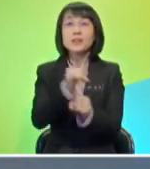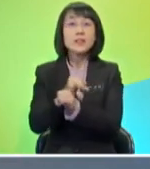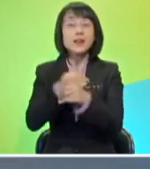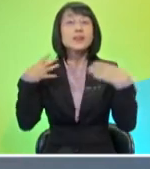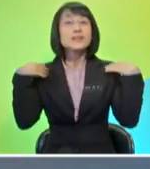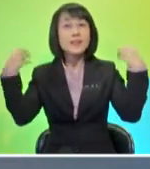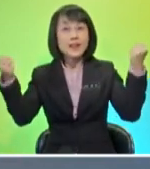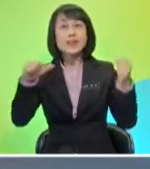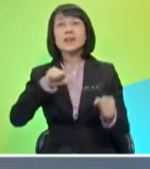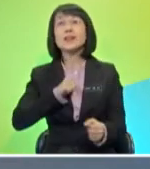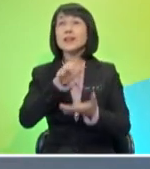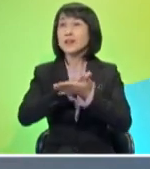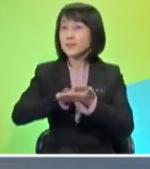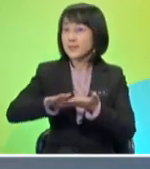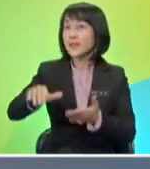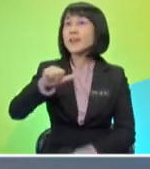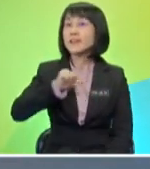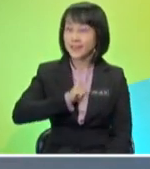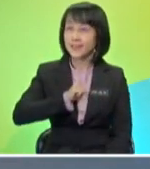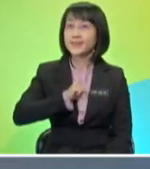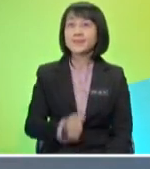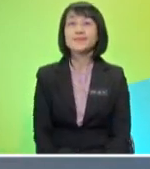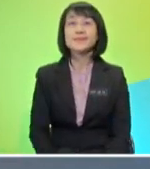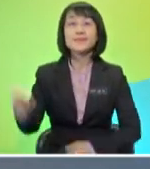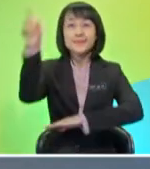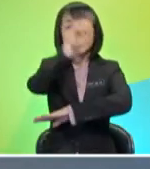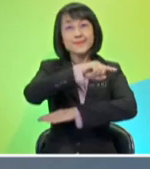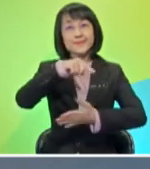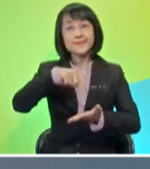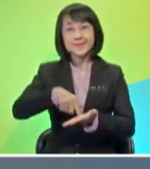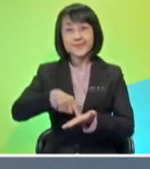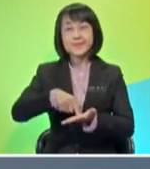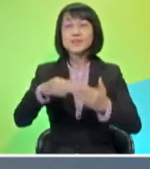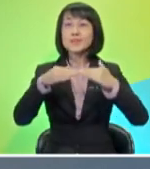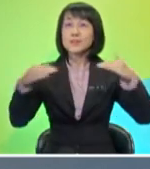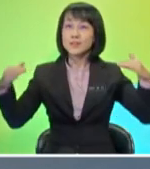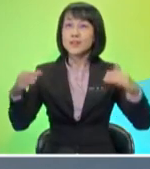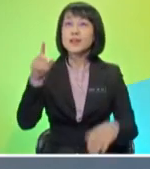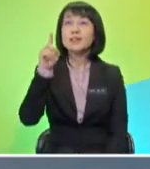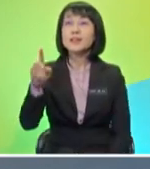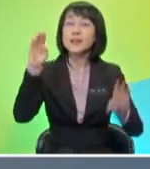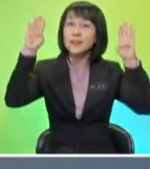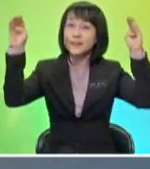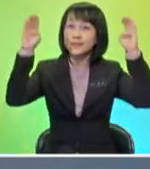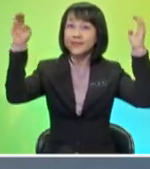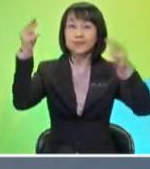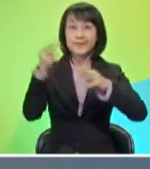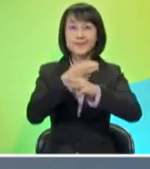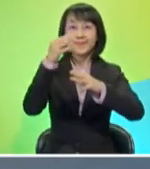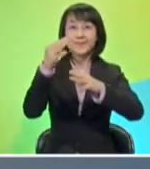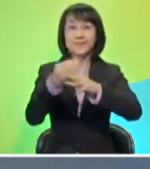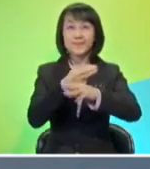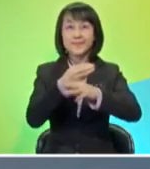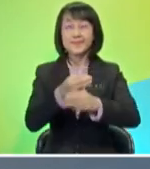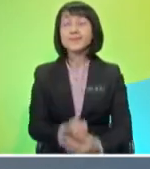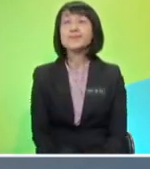diri dan juga kebersihan diri masing-masing. Baik, hari ini kita nak teruskan dengan slot tahap 1 bagi mata pelajaran matematik. Nak tahu siapakah guru